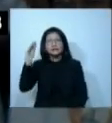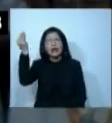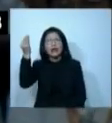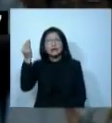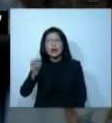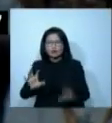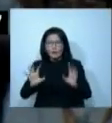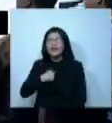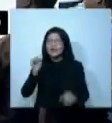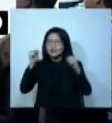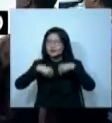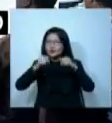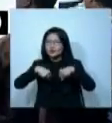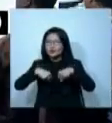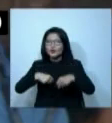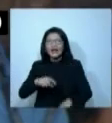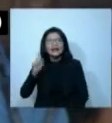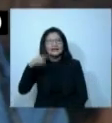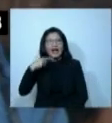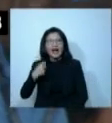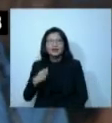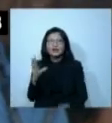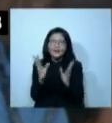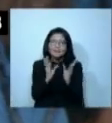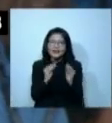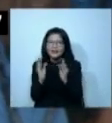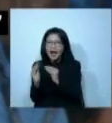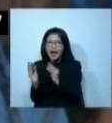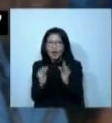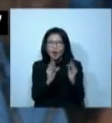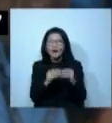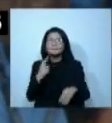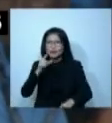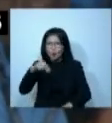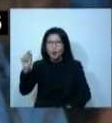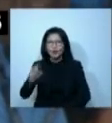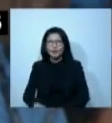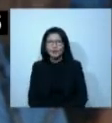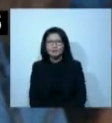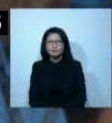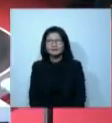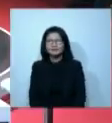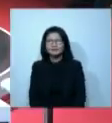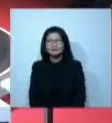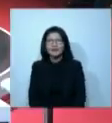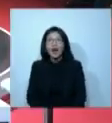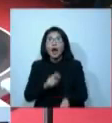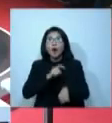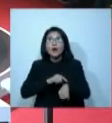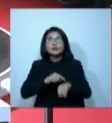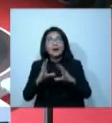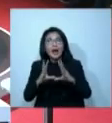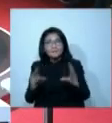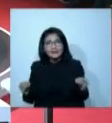melihat, membahas, merespon, menjawab terkait dengan fenomena-fenomena yang dipertanyakan maupun kekinian.